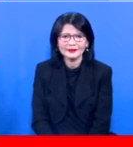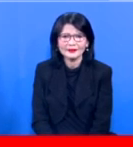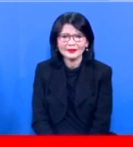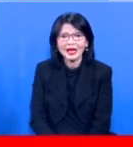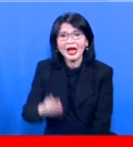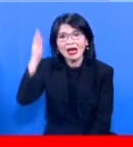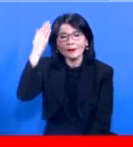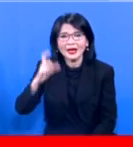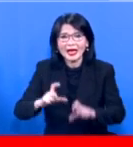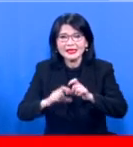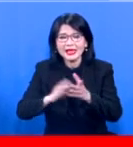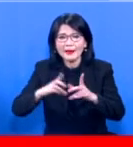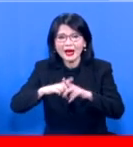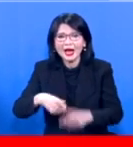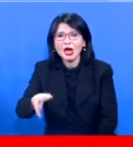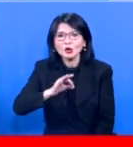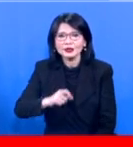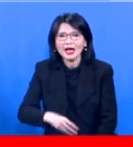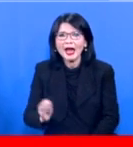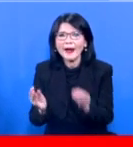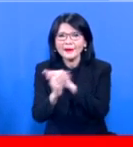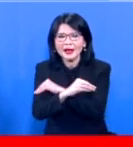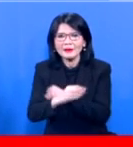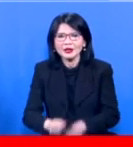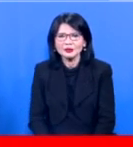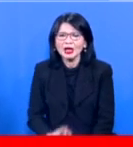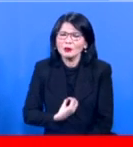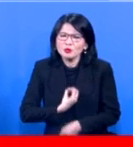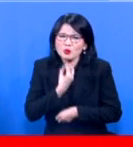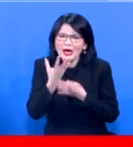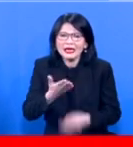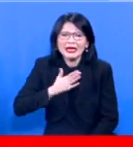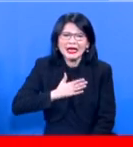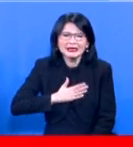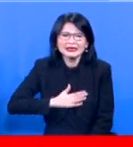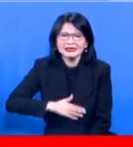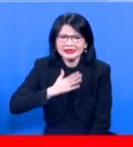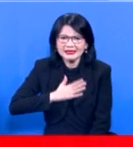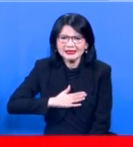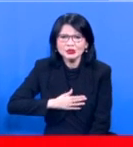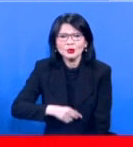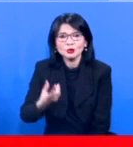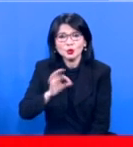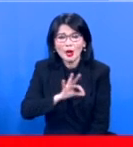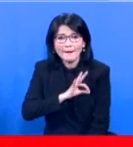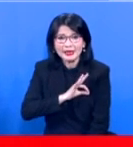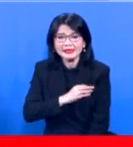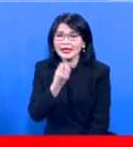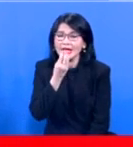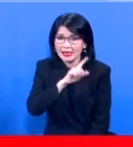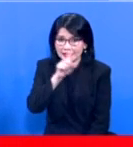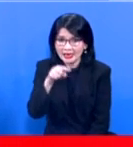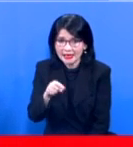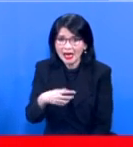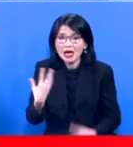Kepala SMA Negeri 5 Pekanbaru Riau ini mengungkapkan rasa sedihnya saat ditanya Presiden Jokowi apakah sekolahnya sudah melakukan kegiatan